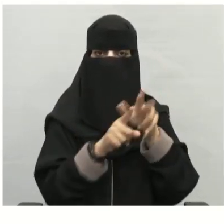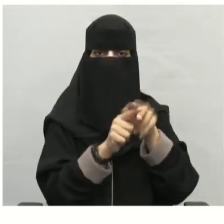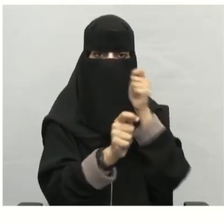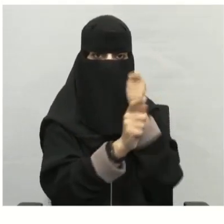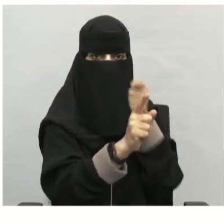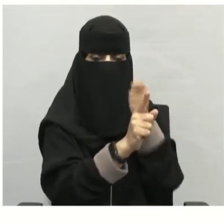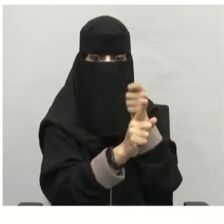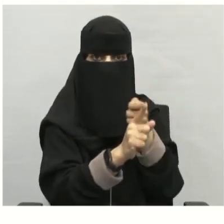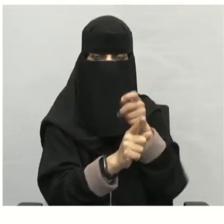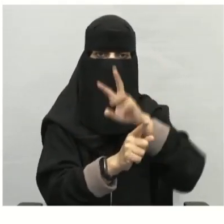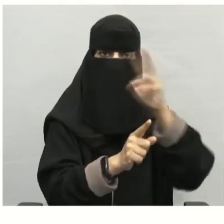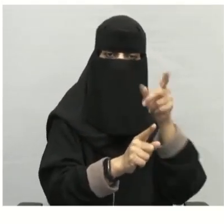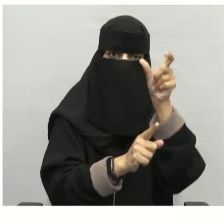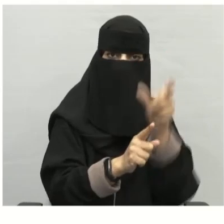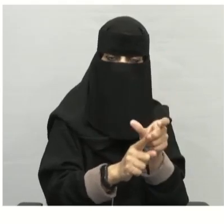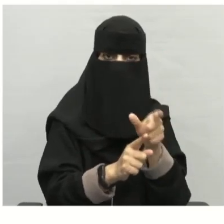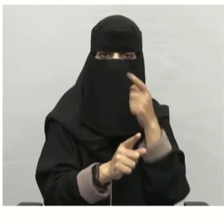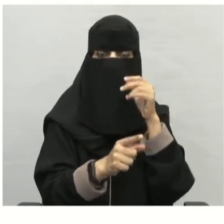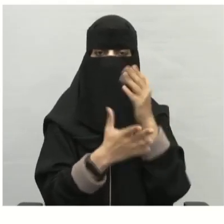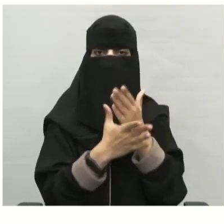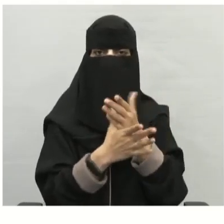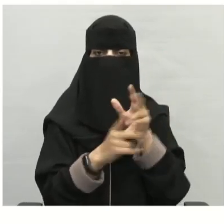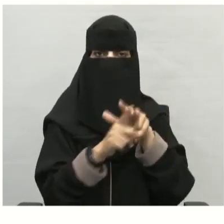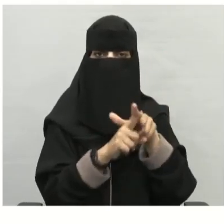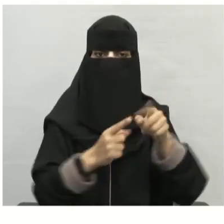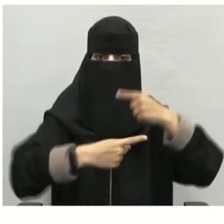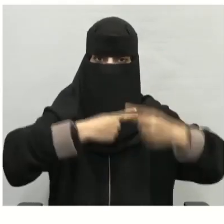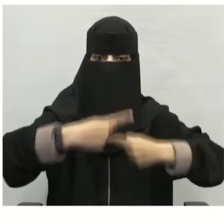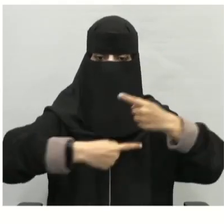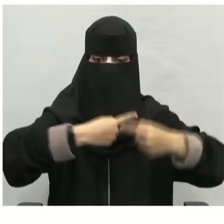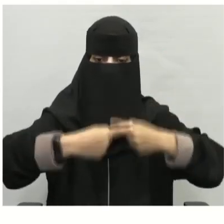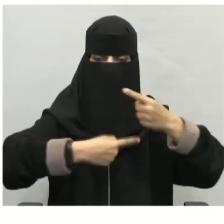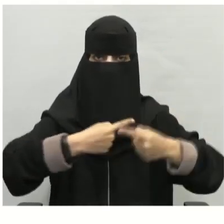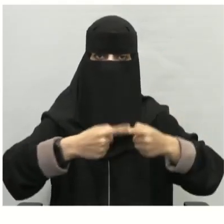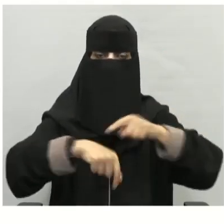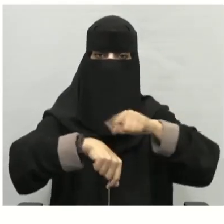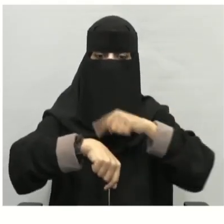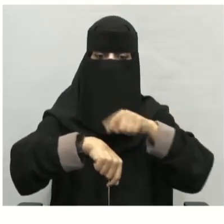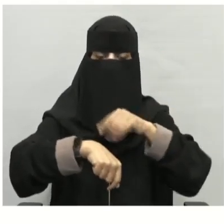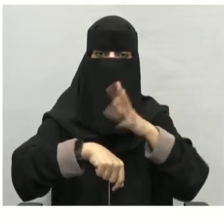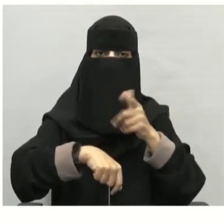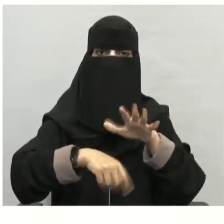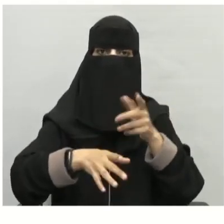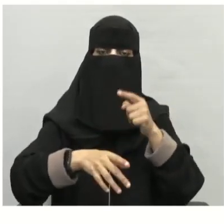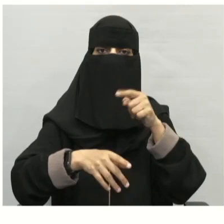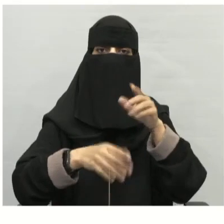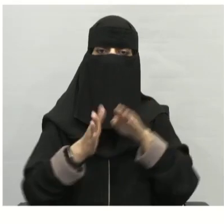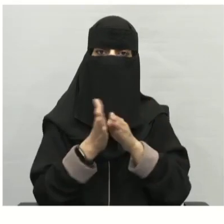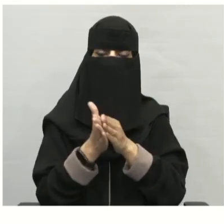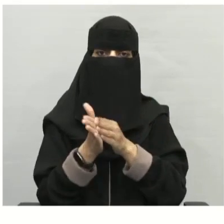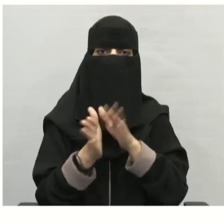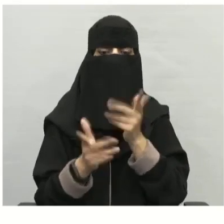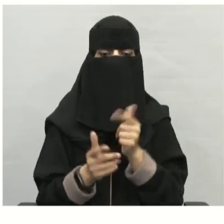الاذى بتلميذ اخر تتم بصوره متكرره وطوال الوقت ويمكن ان تكون بالاحتكاك